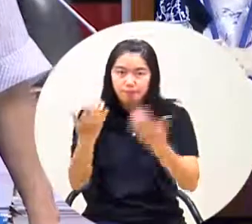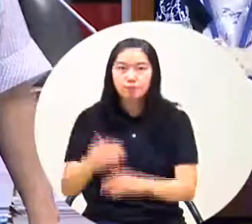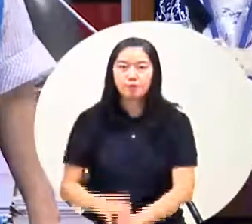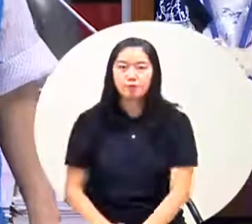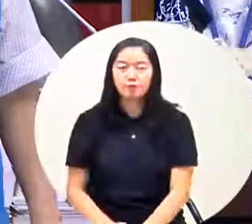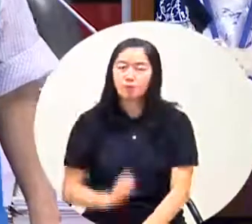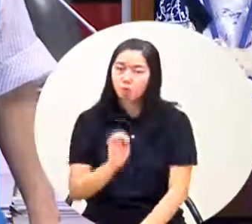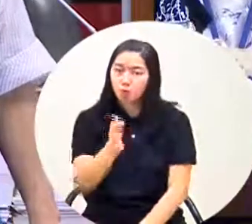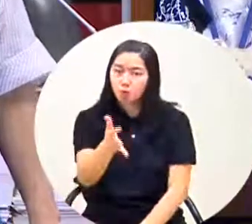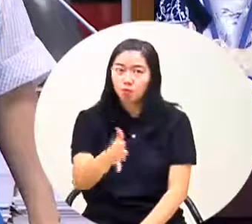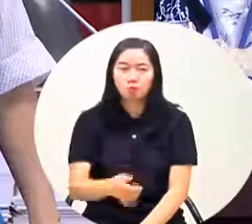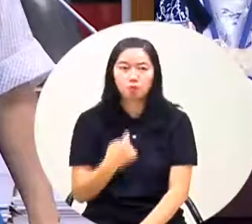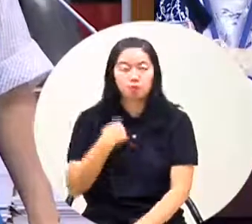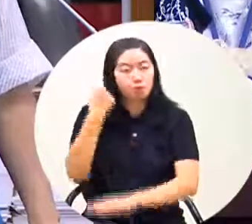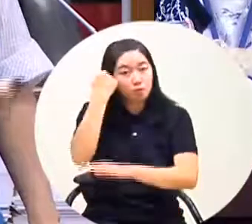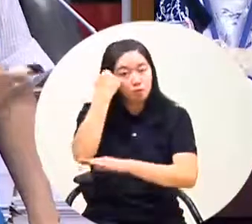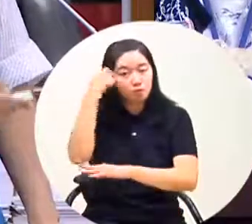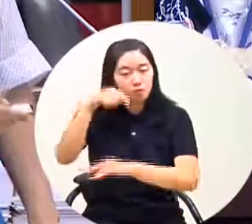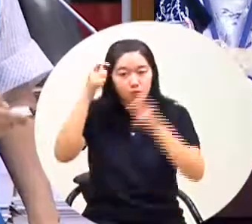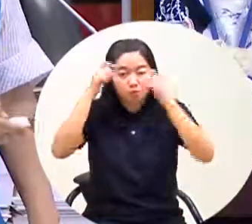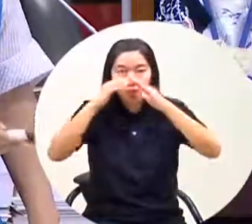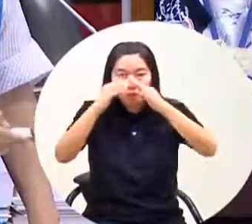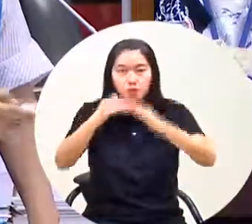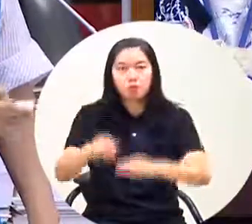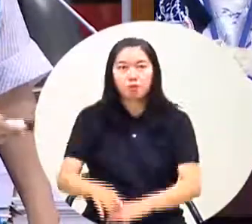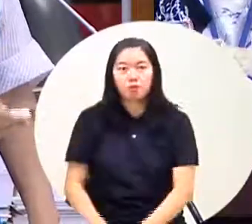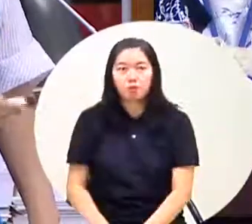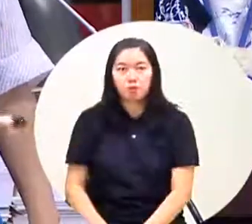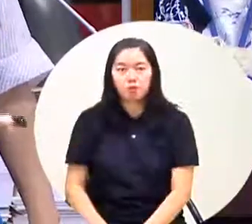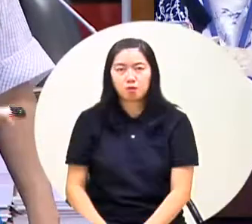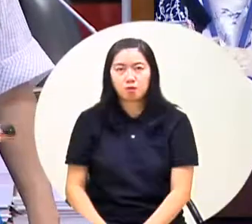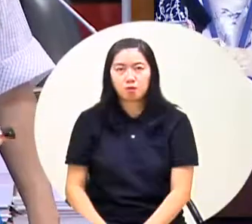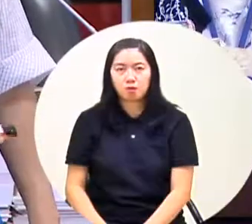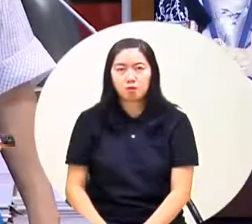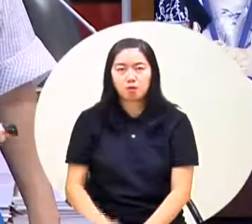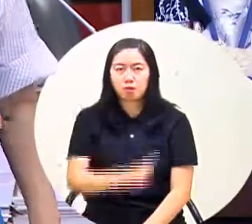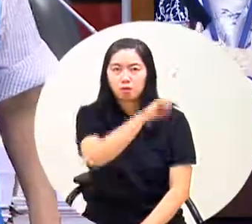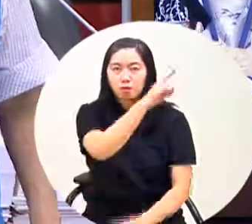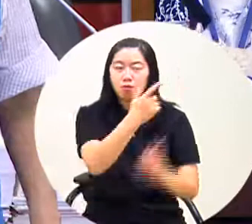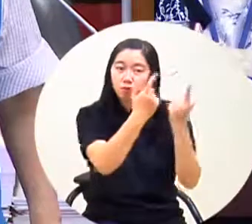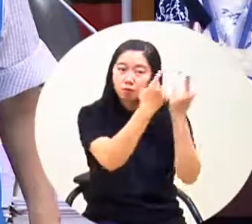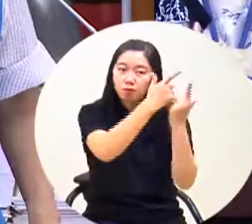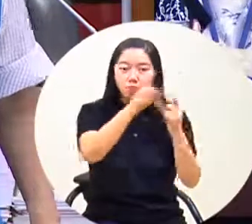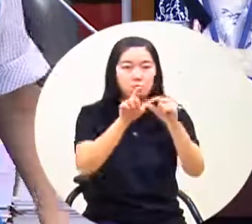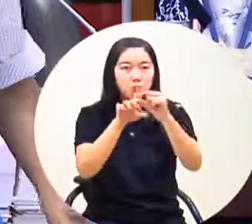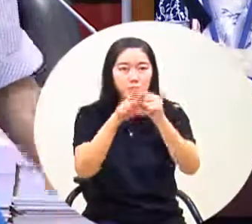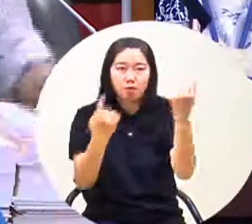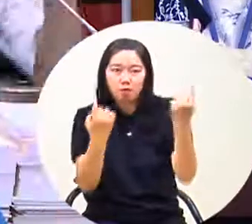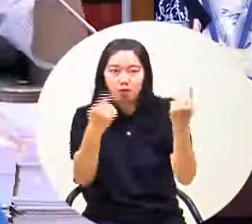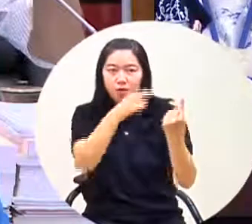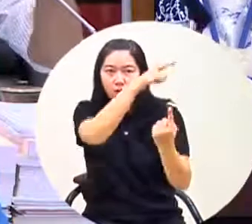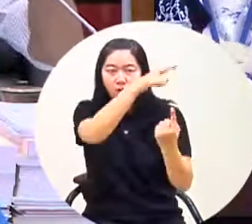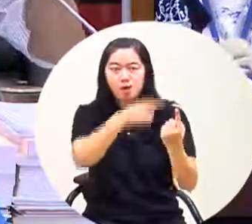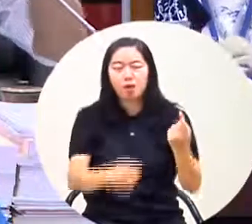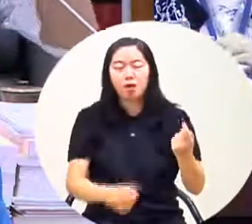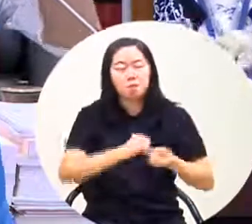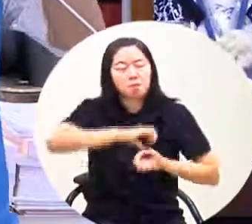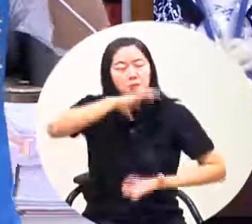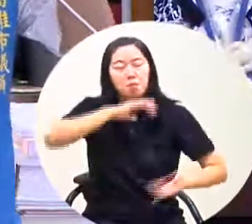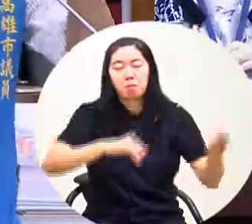么我们住在高雄市没有办法像台北、台中是这样的长寿，这是你局